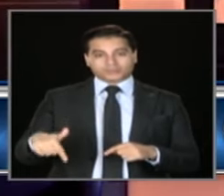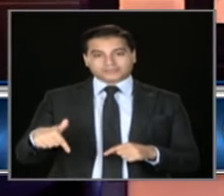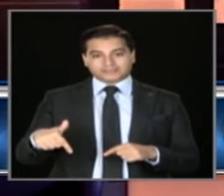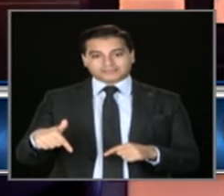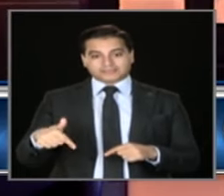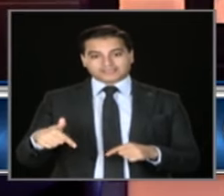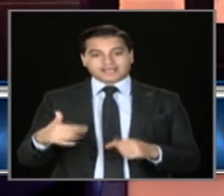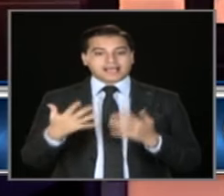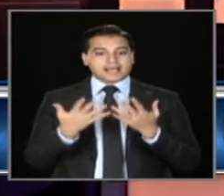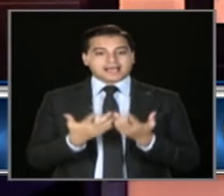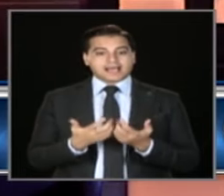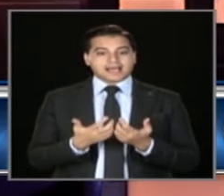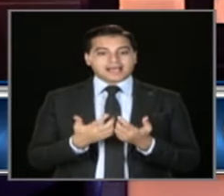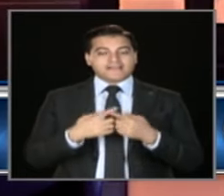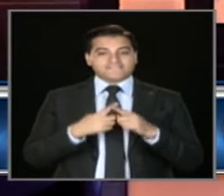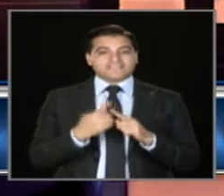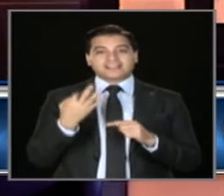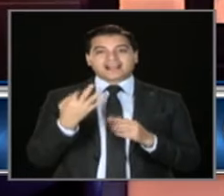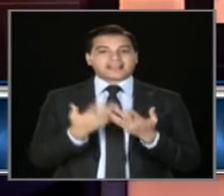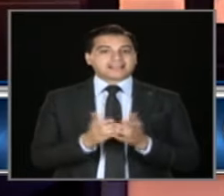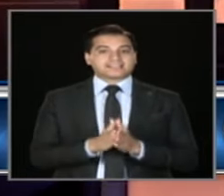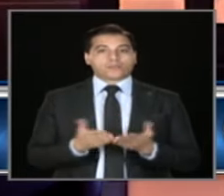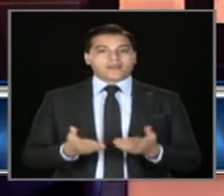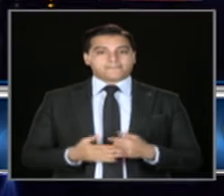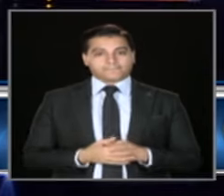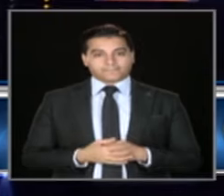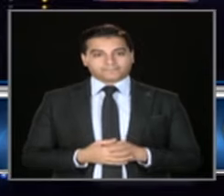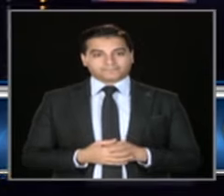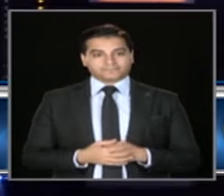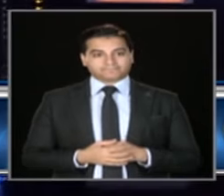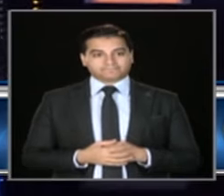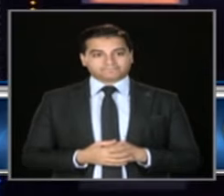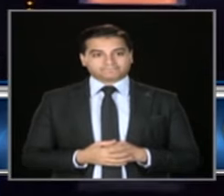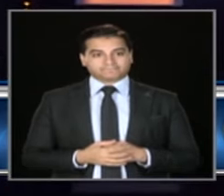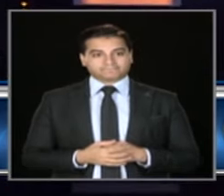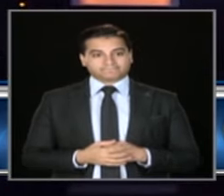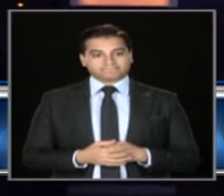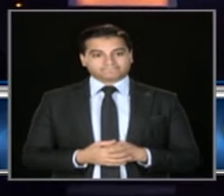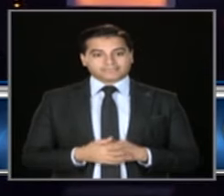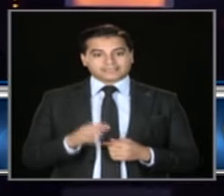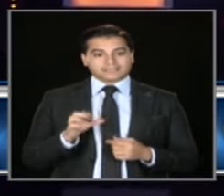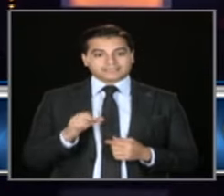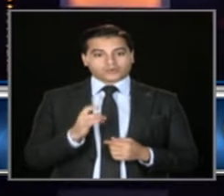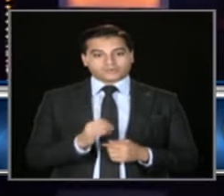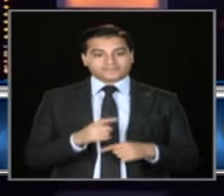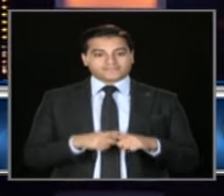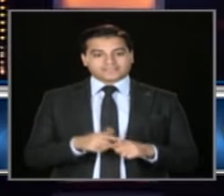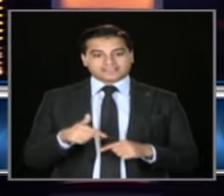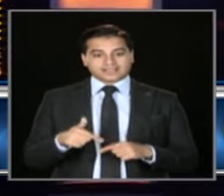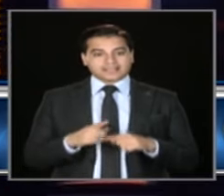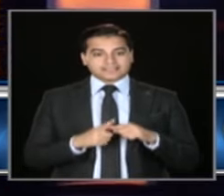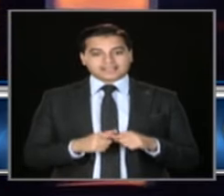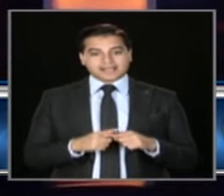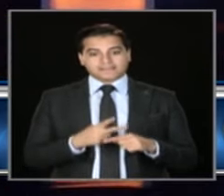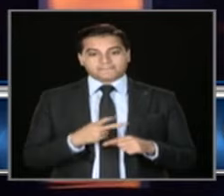زائد 266 في 3 يساوي كام 59 في 6